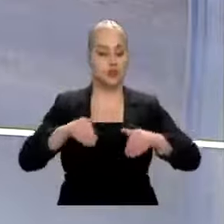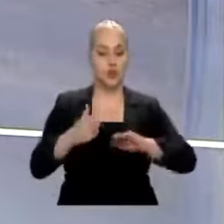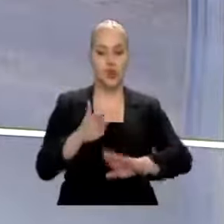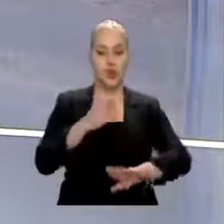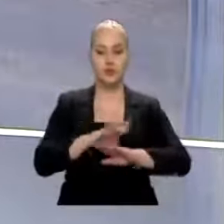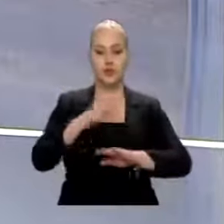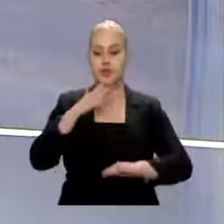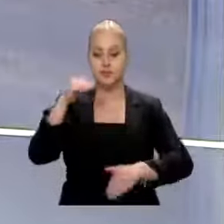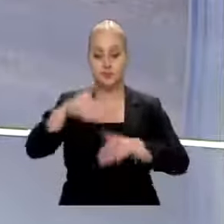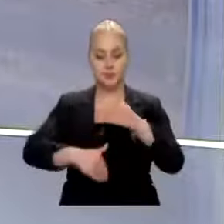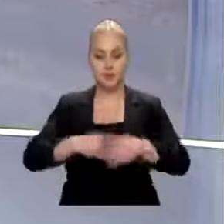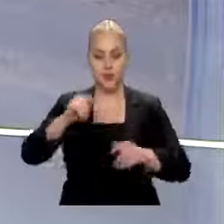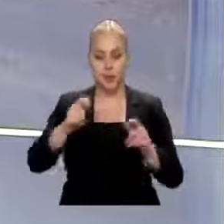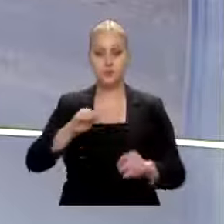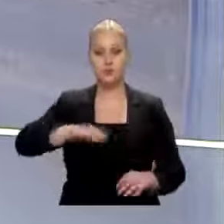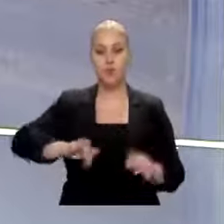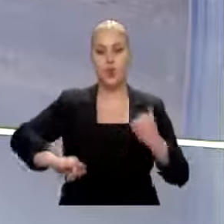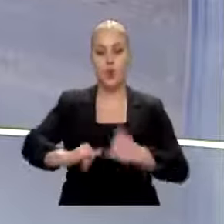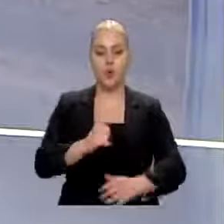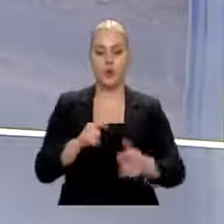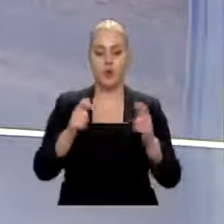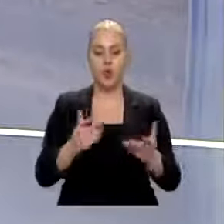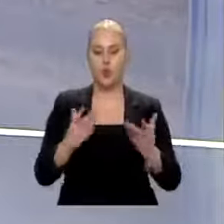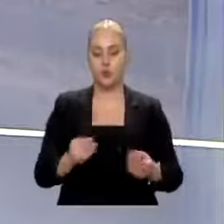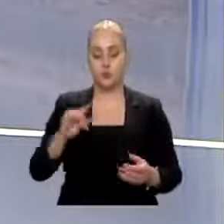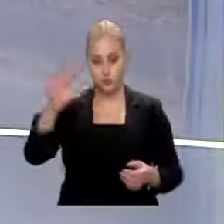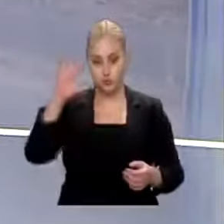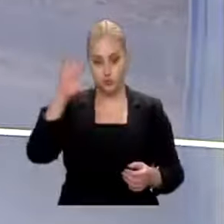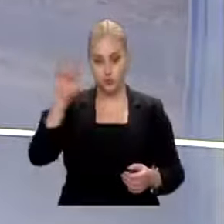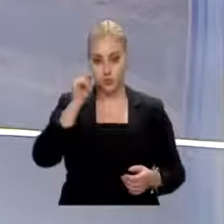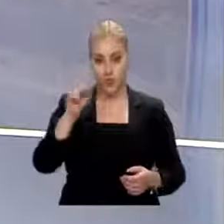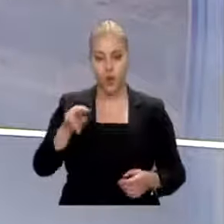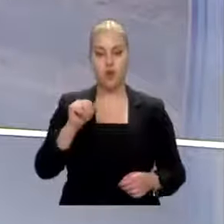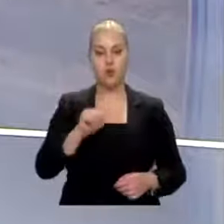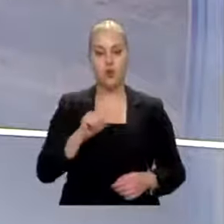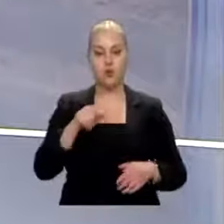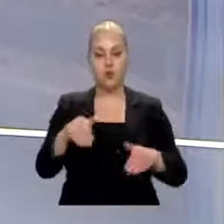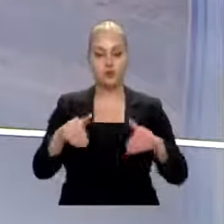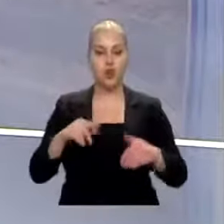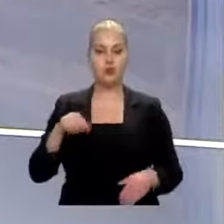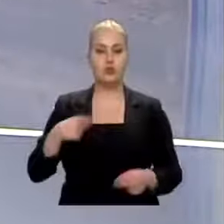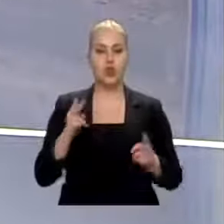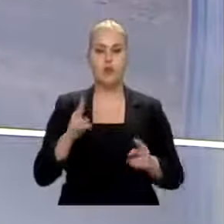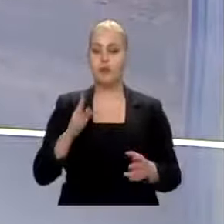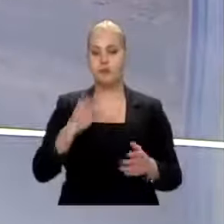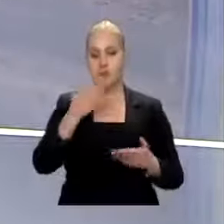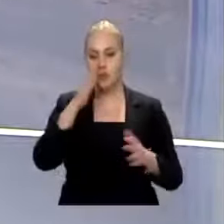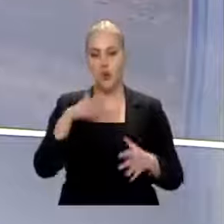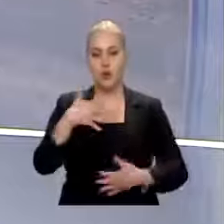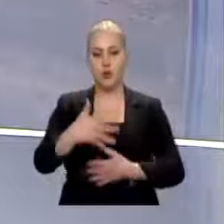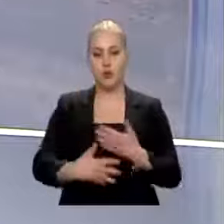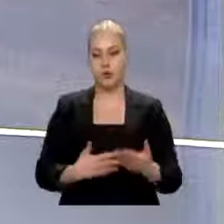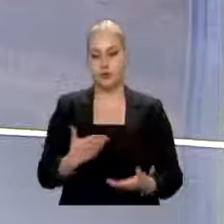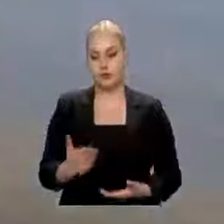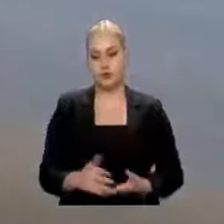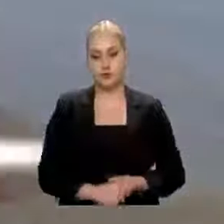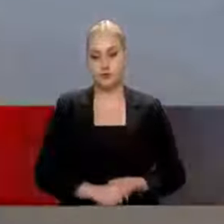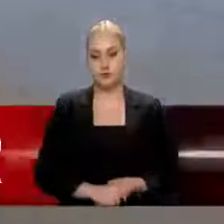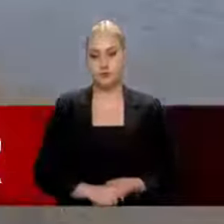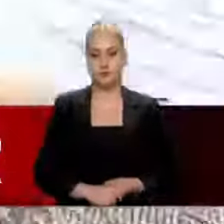denize girilen yerler çocukların oyun alanı oldu. Uzmanlara göre korkutan o çekilmeler normal doğa olayı.